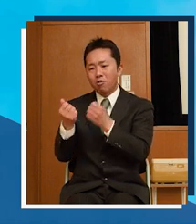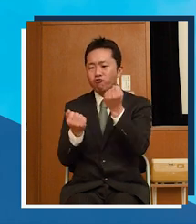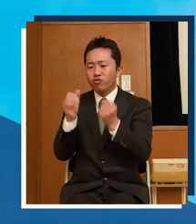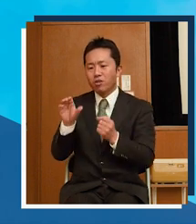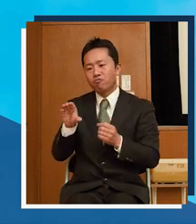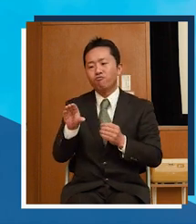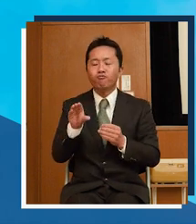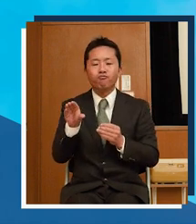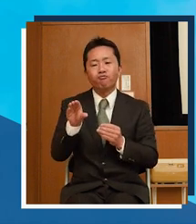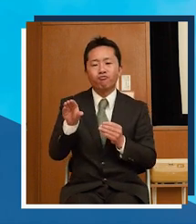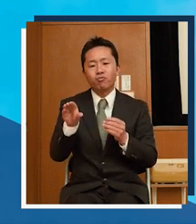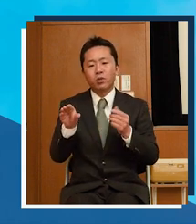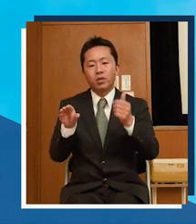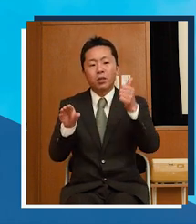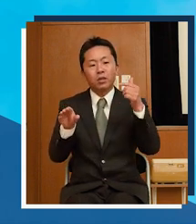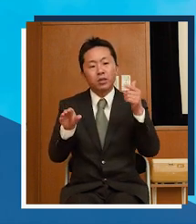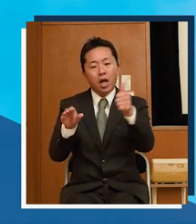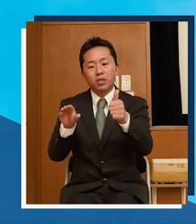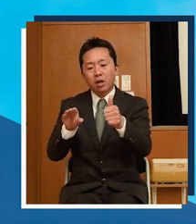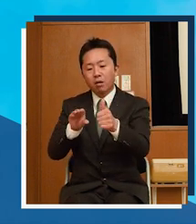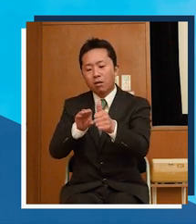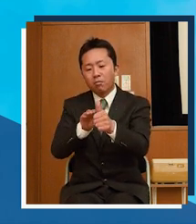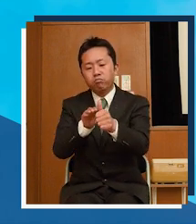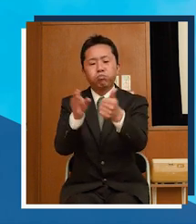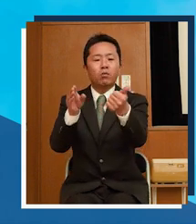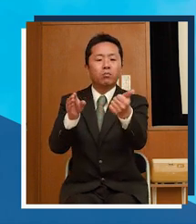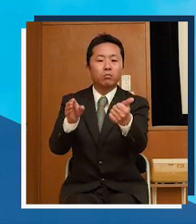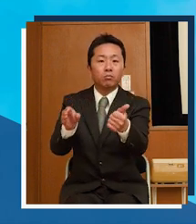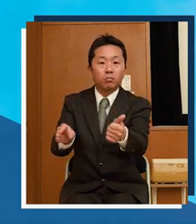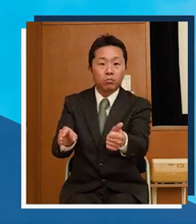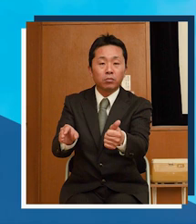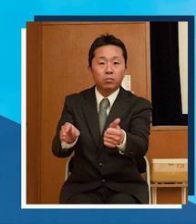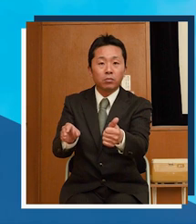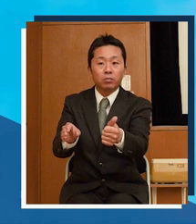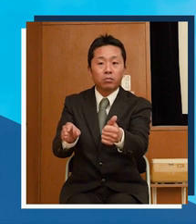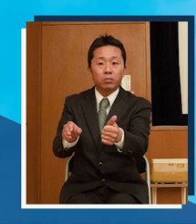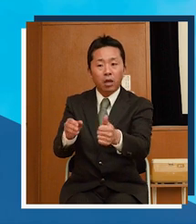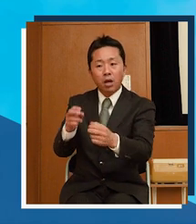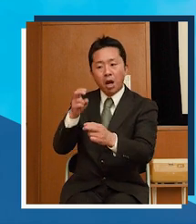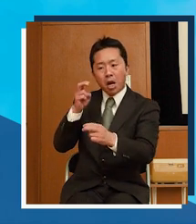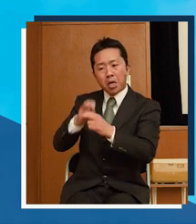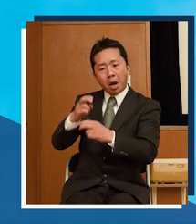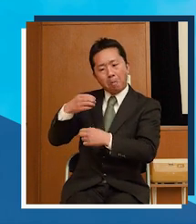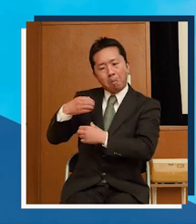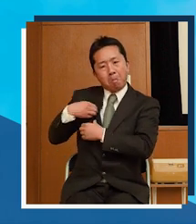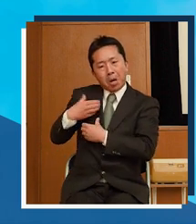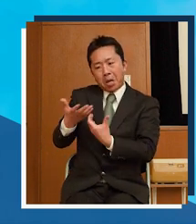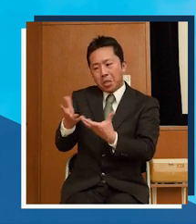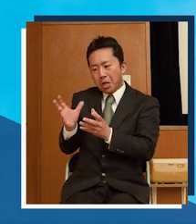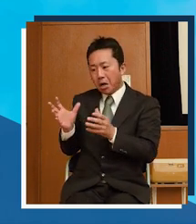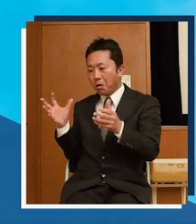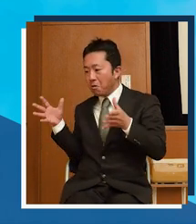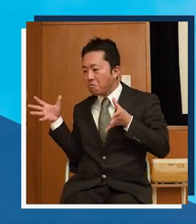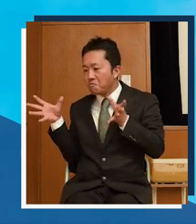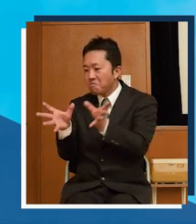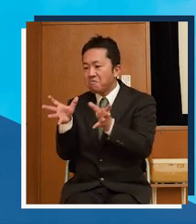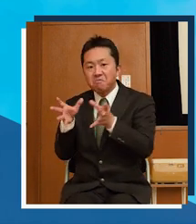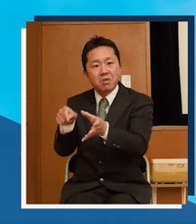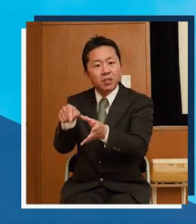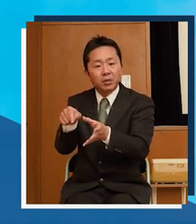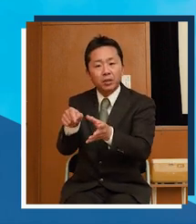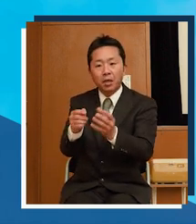の男性を跳ねて怪我を追わせた事故がきっかけとなり憲兵隊がここのえ集まってきた群衆